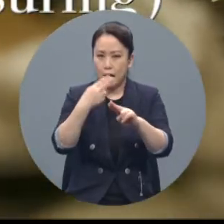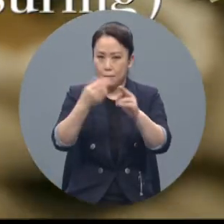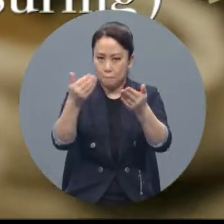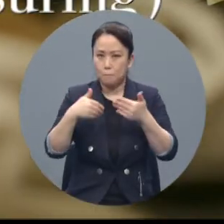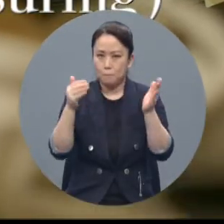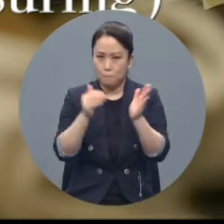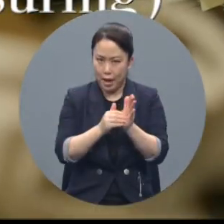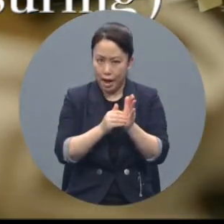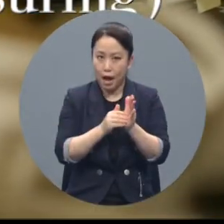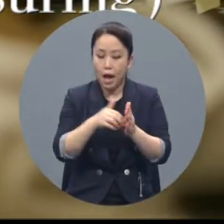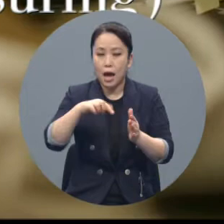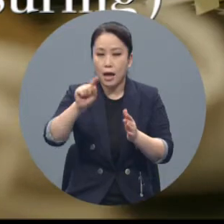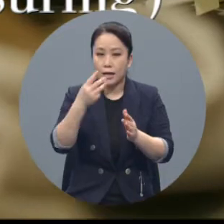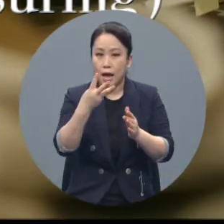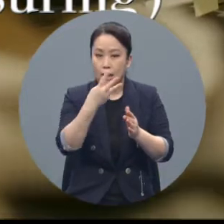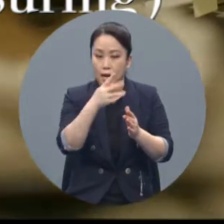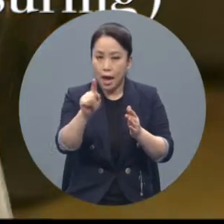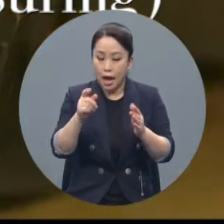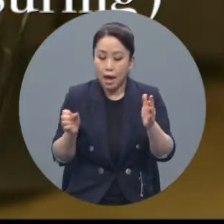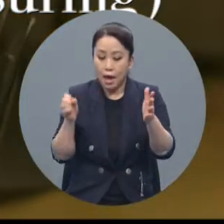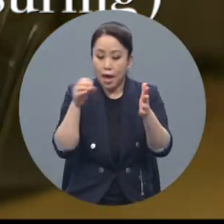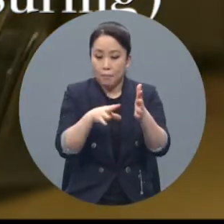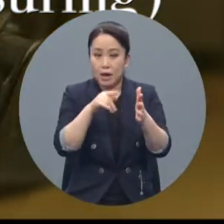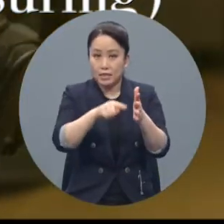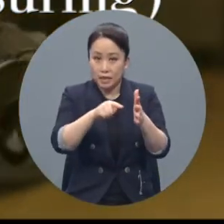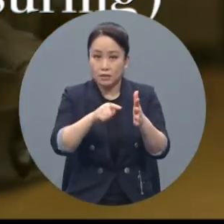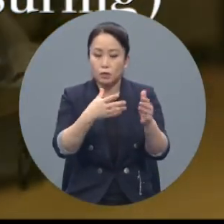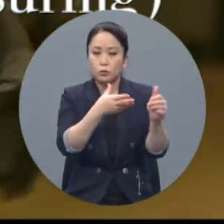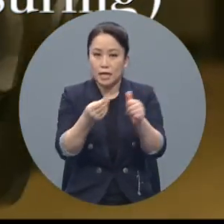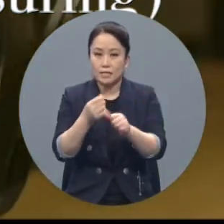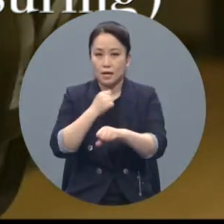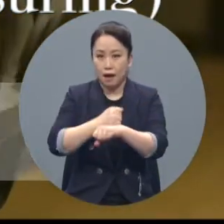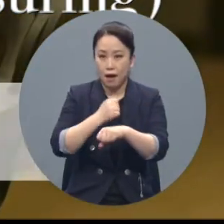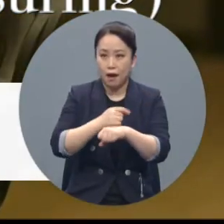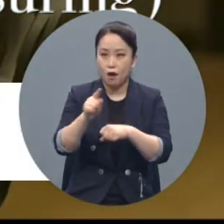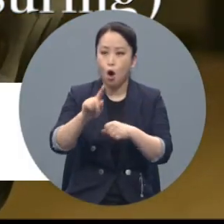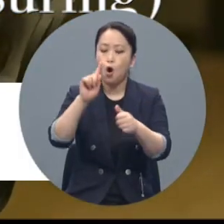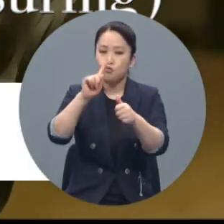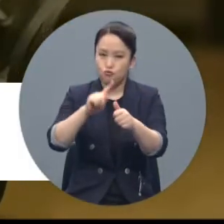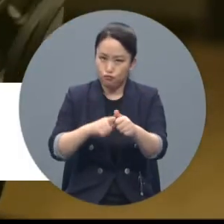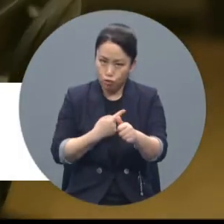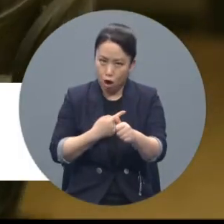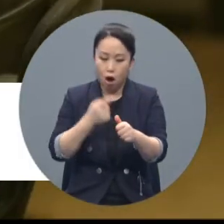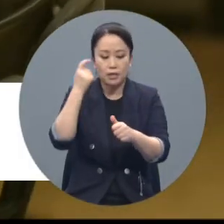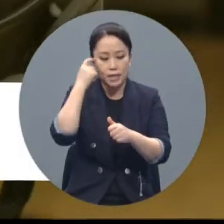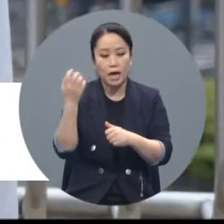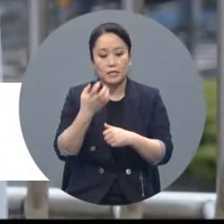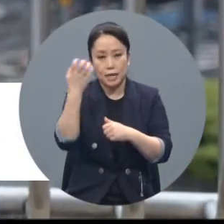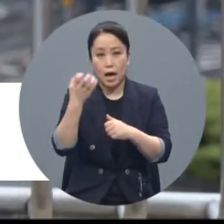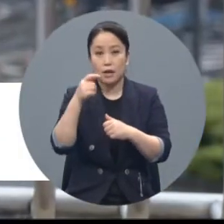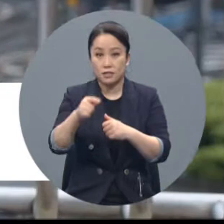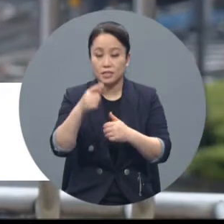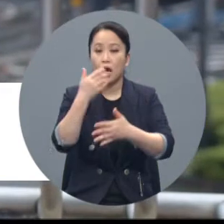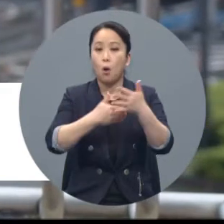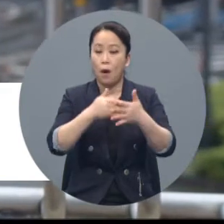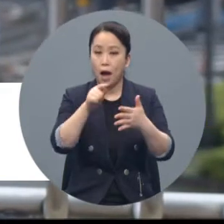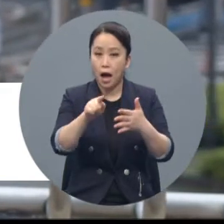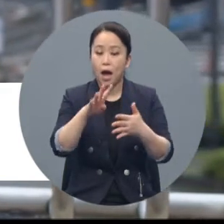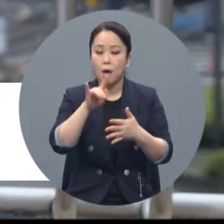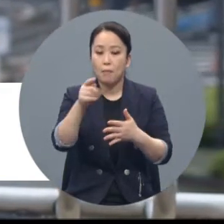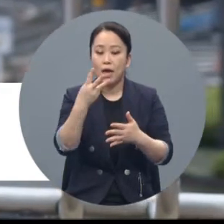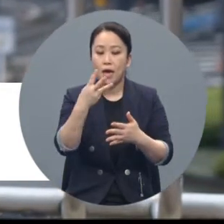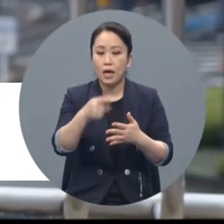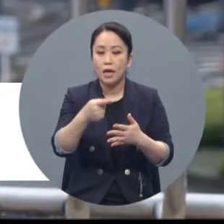또 다른 초청작 우연과 상상도 그의 작품. 우연을 주제로 세 개의 단편을 모은 영화인데 올해 베를린